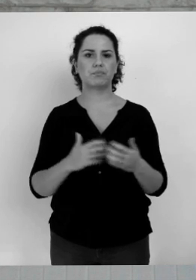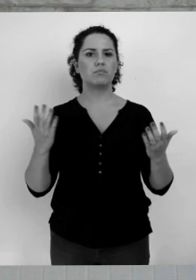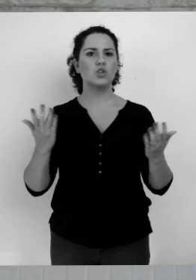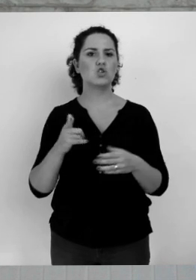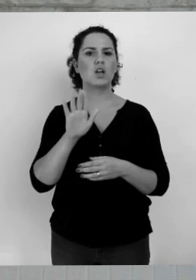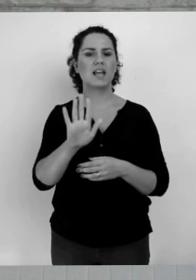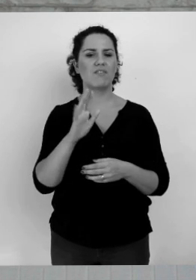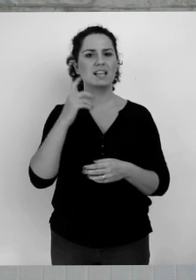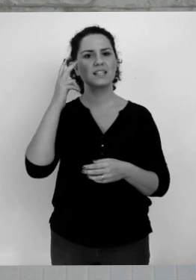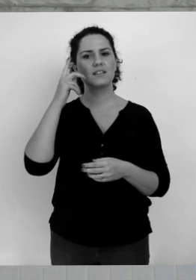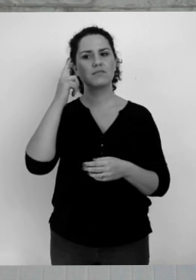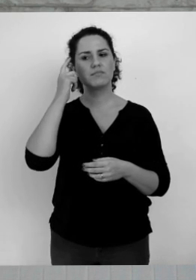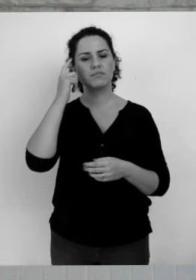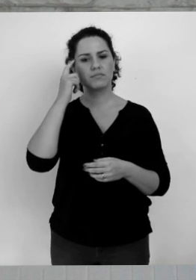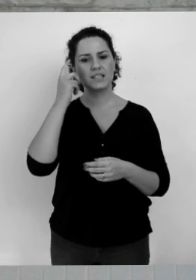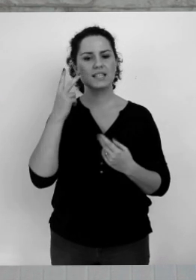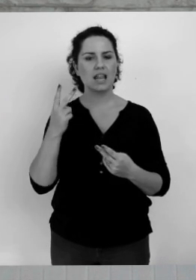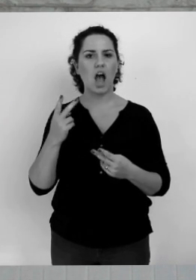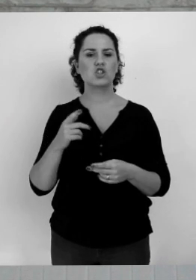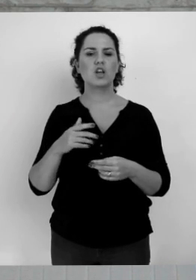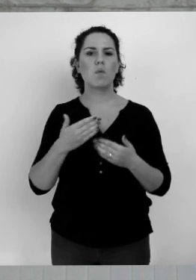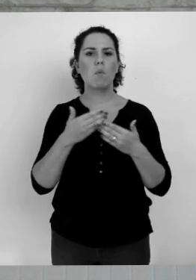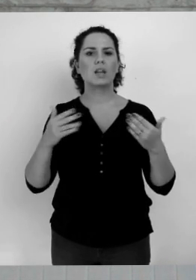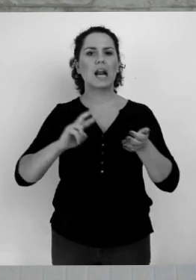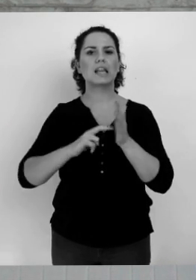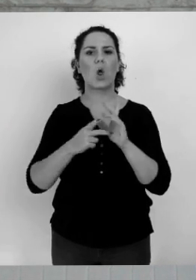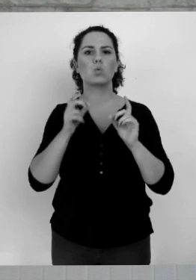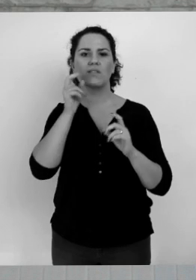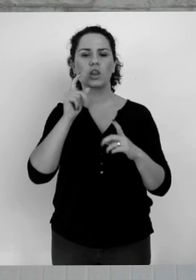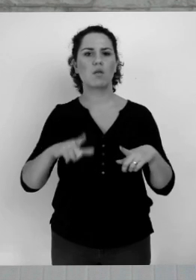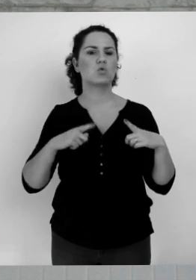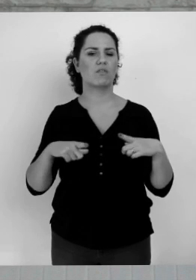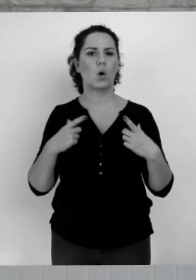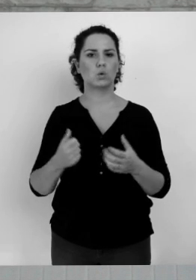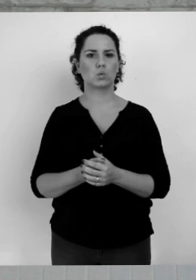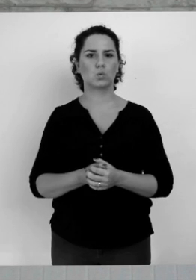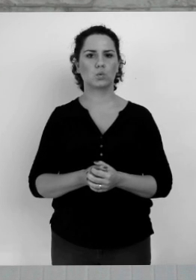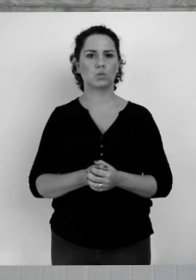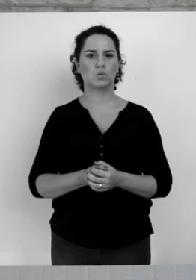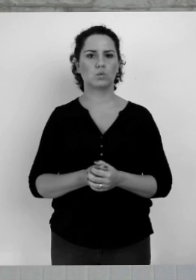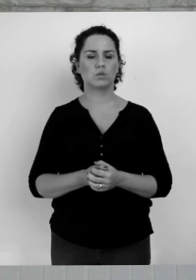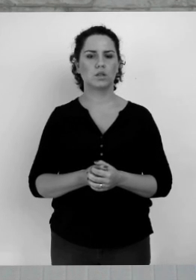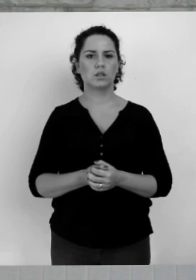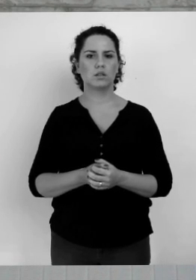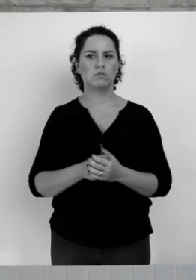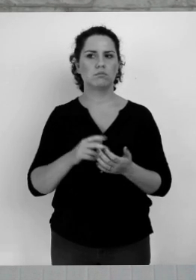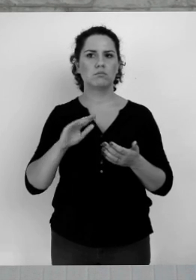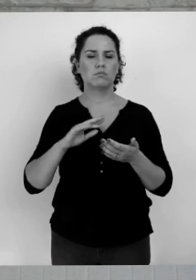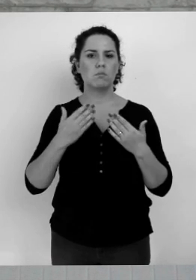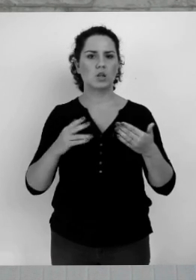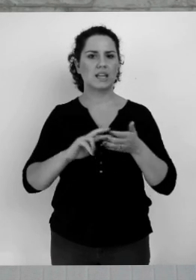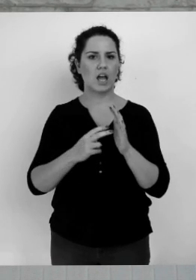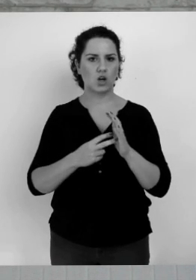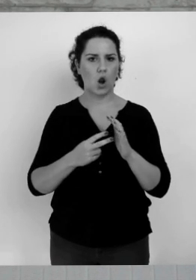Što za vas znači moderna tehnologija u svakodnevnom životu? Moderna tehnologija,